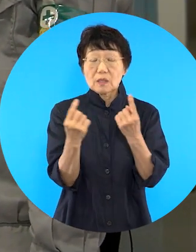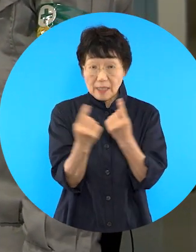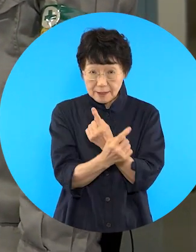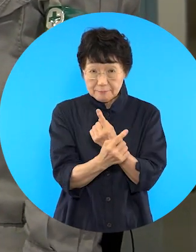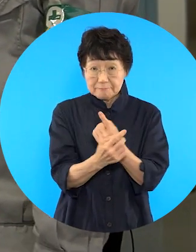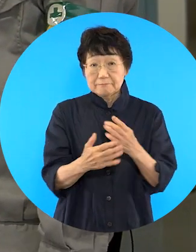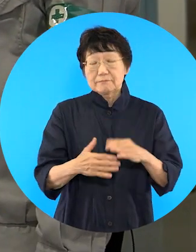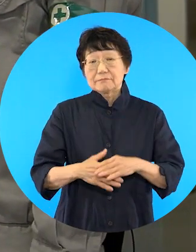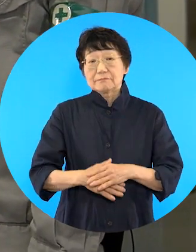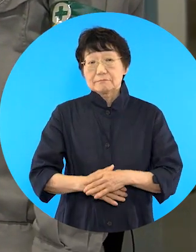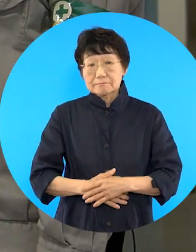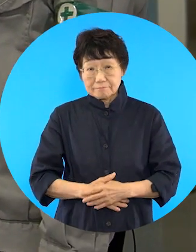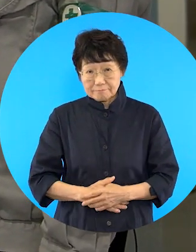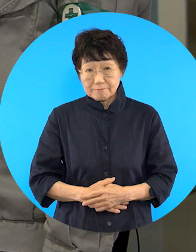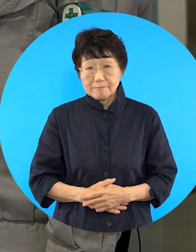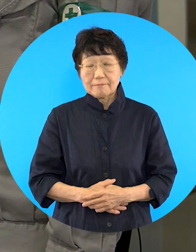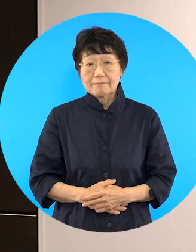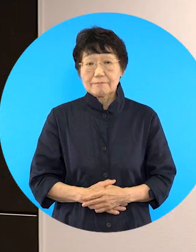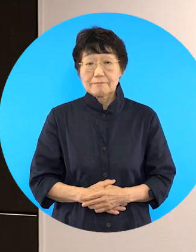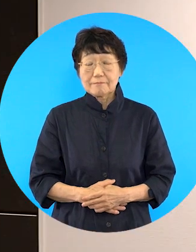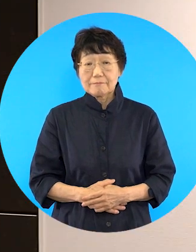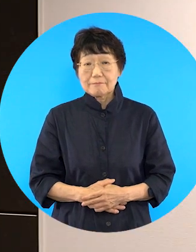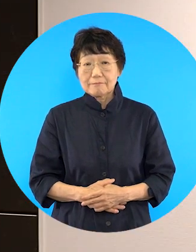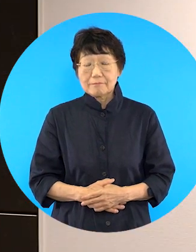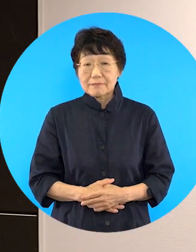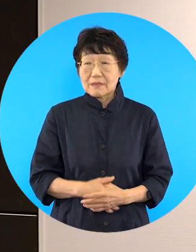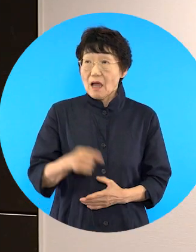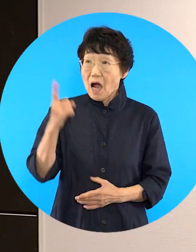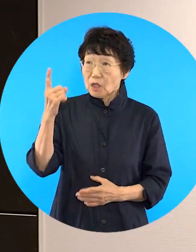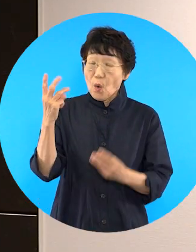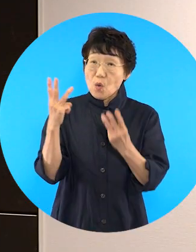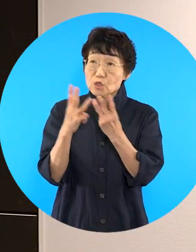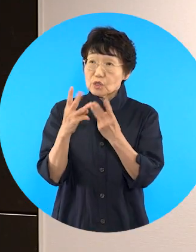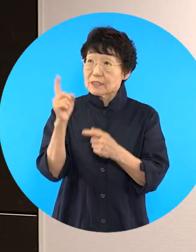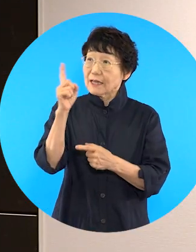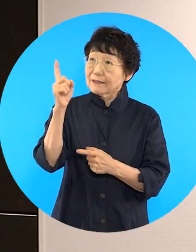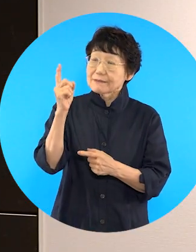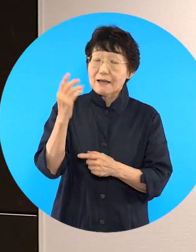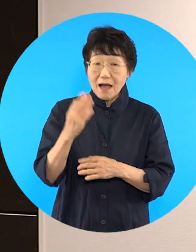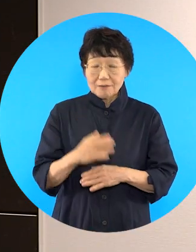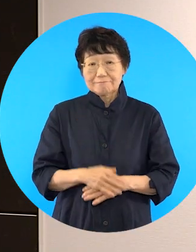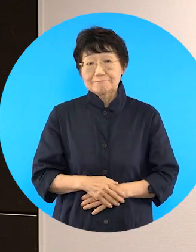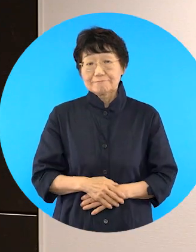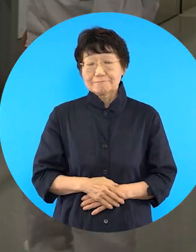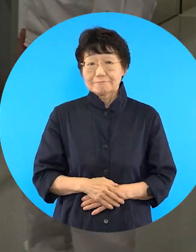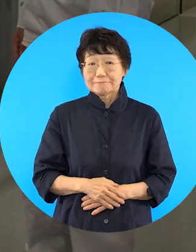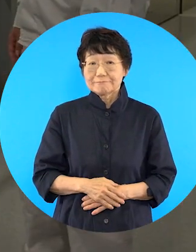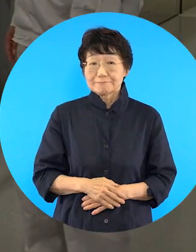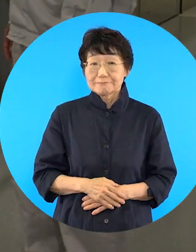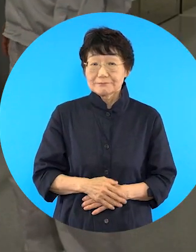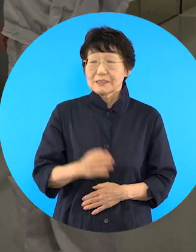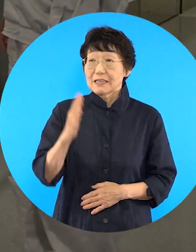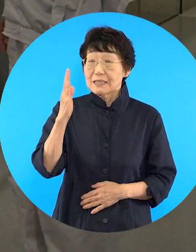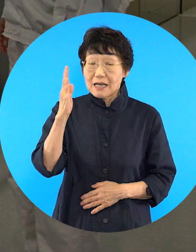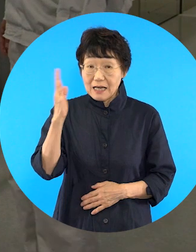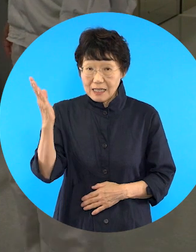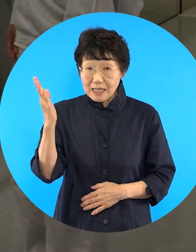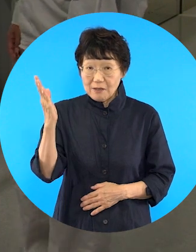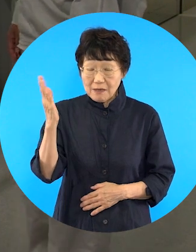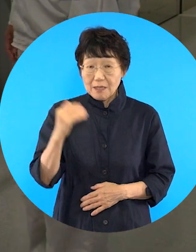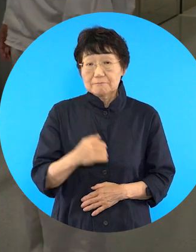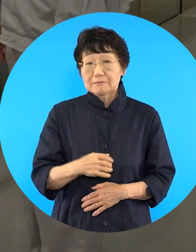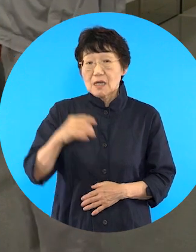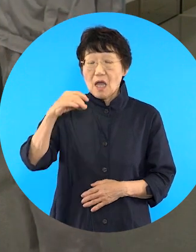と監視しています。 そうなんですね。はい、こちらに大きな数字が見えますが、こちらは、 はい、実はですね、あれ